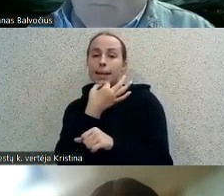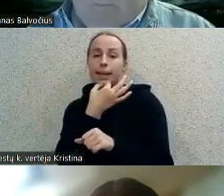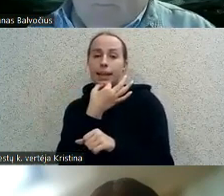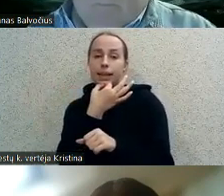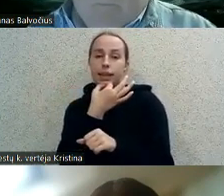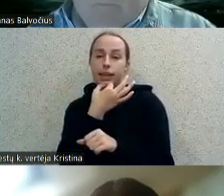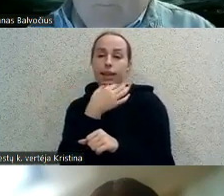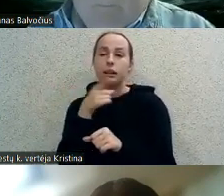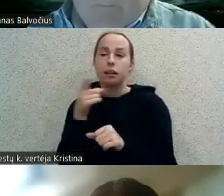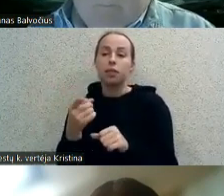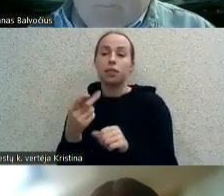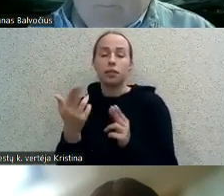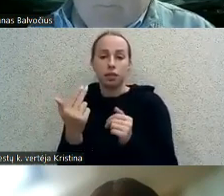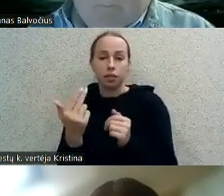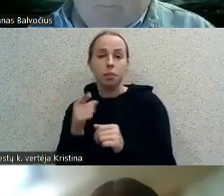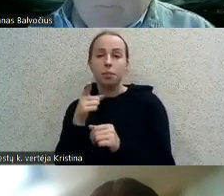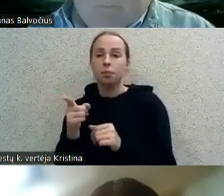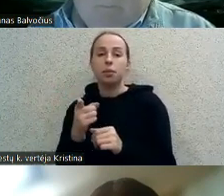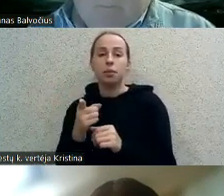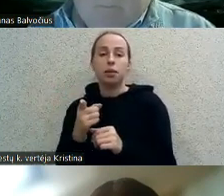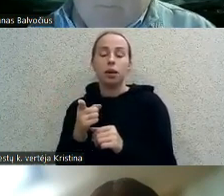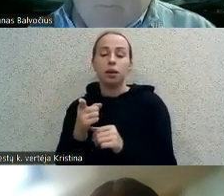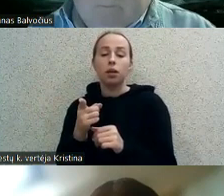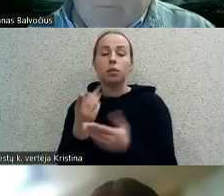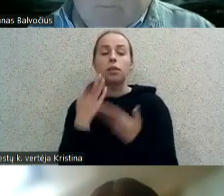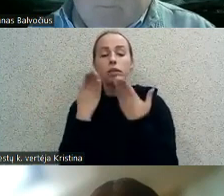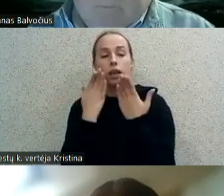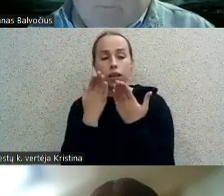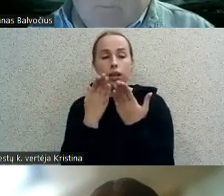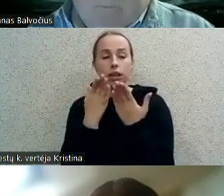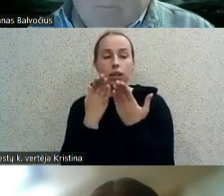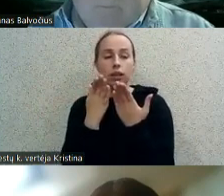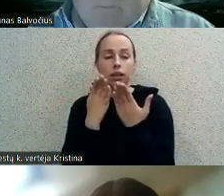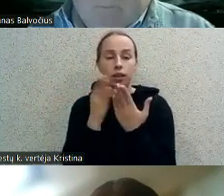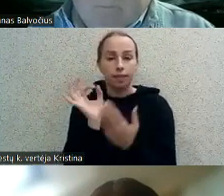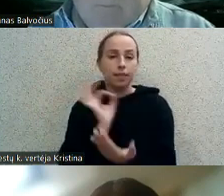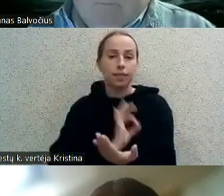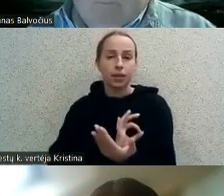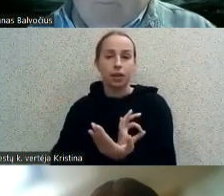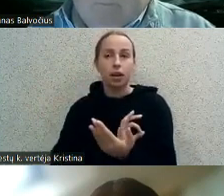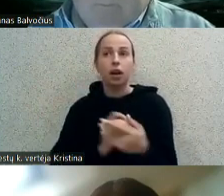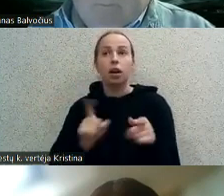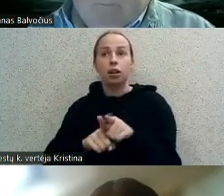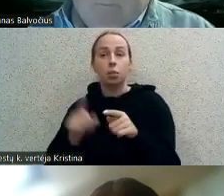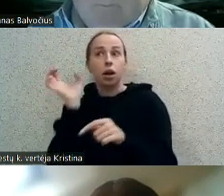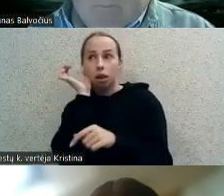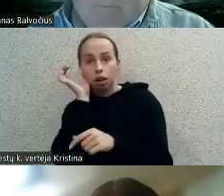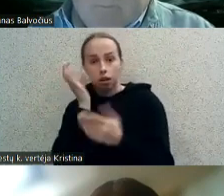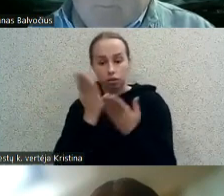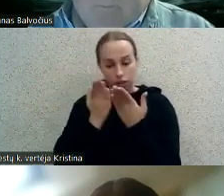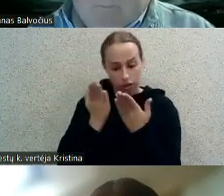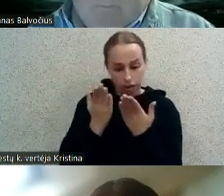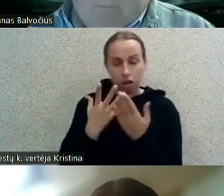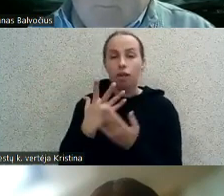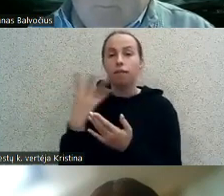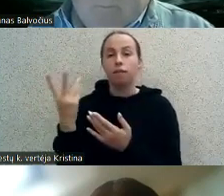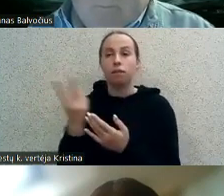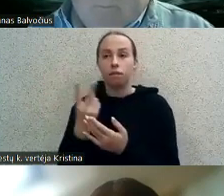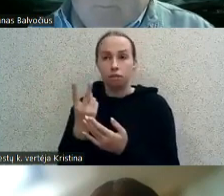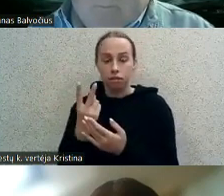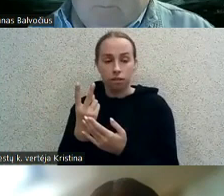gerai skaityti savo malonumui, o kai tu turi komfortą, sėdėti ir klausytis, tai irgi tai yra puikus būdas